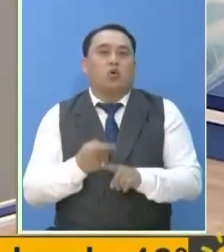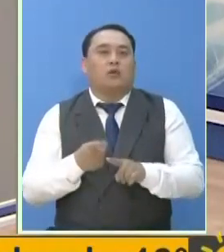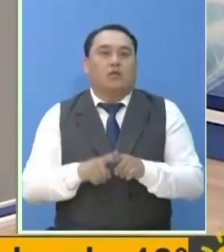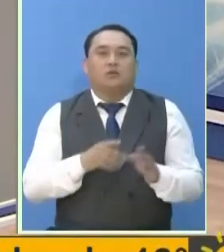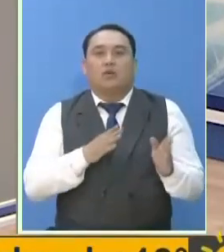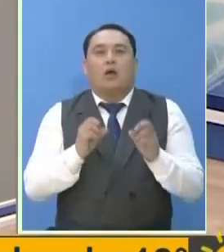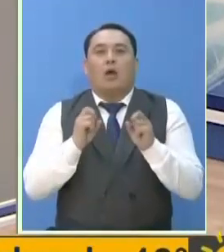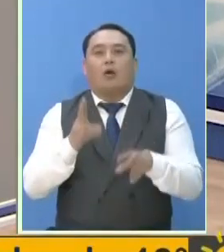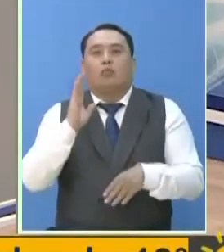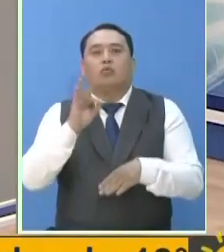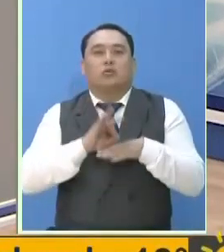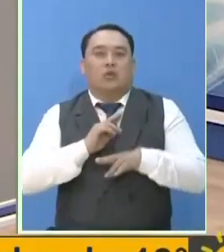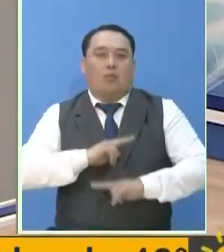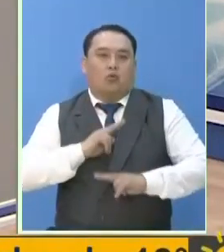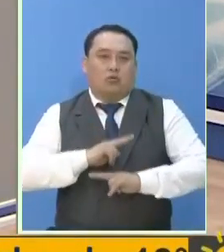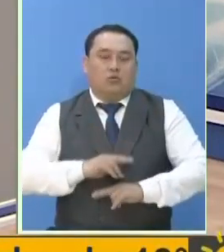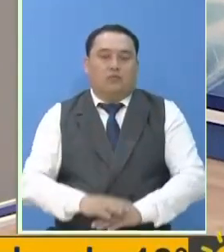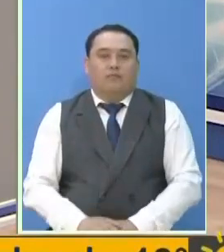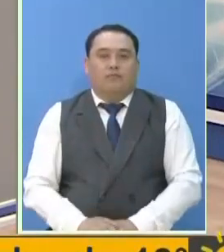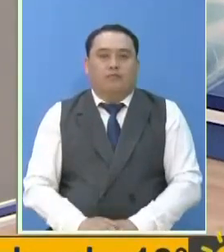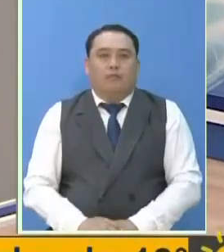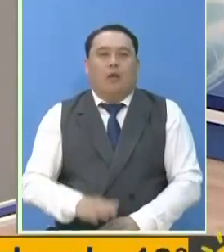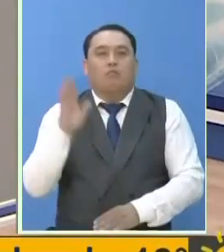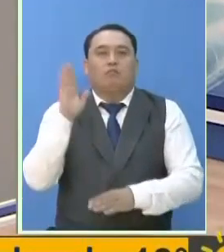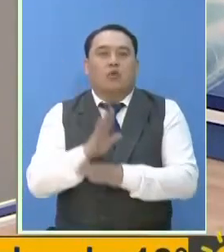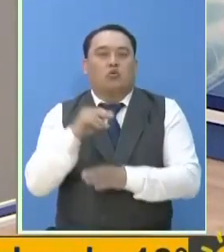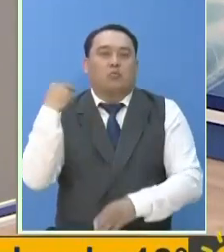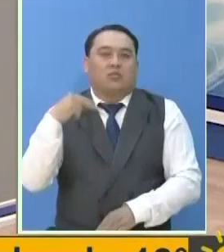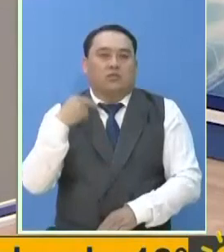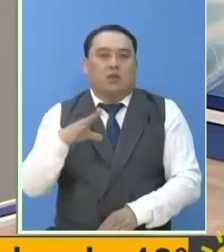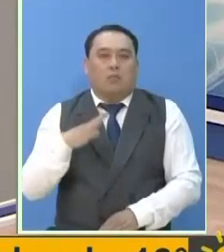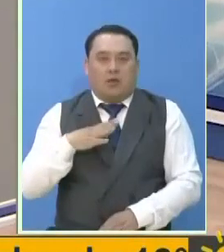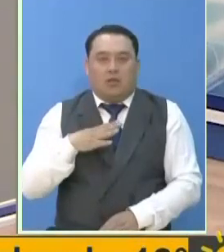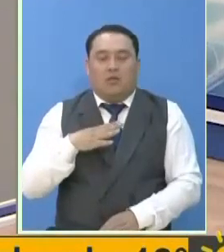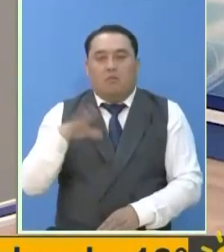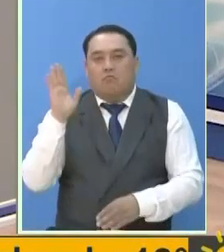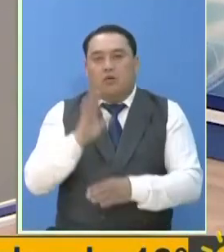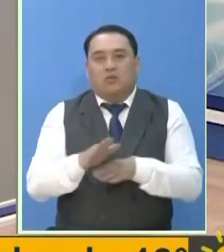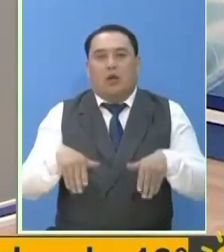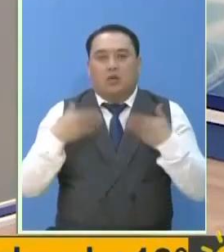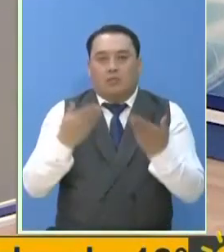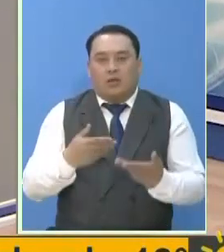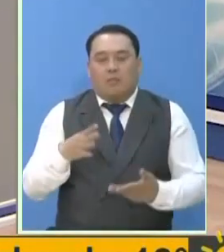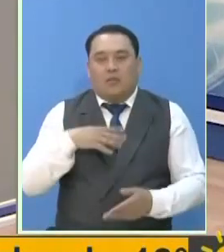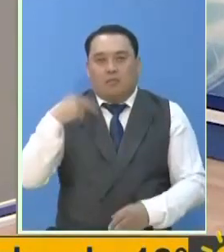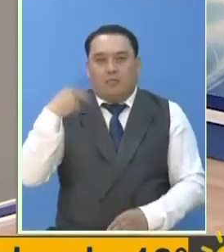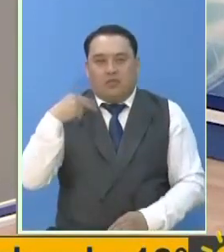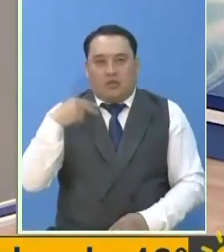система, как она будет работать? По поручению президента, которое вот тоже вот на послании президента было озвучено,